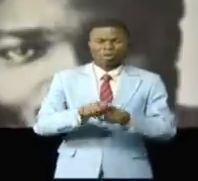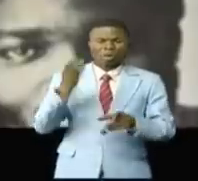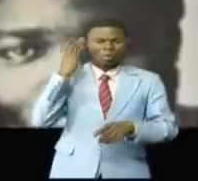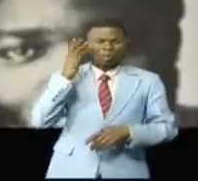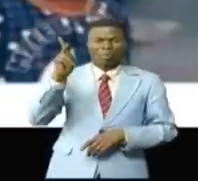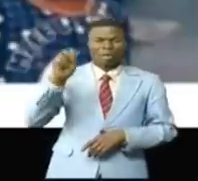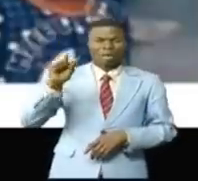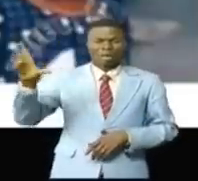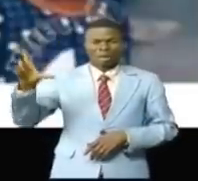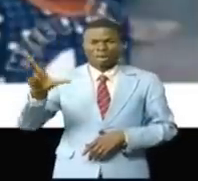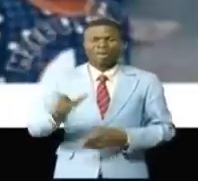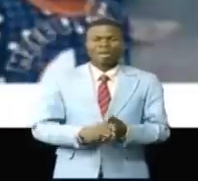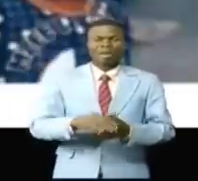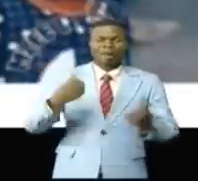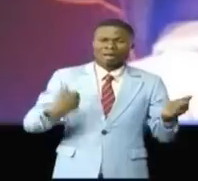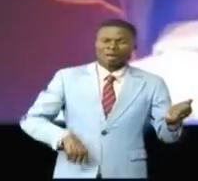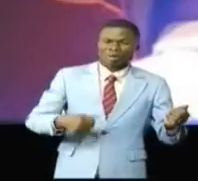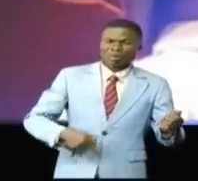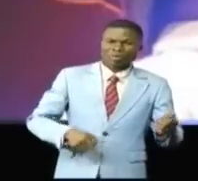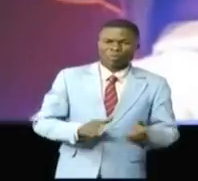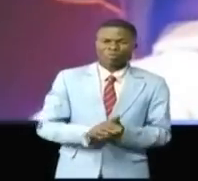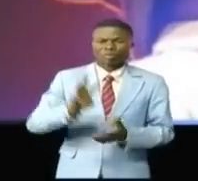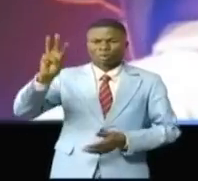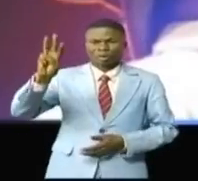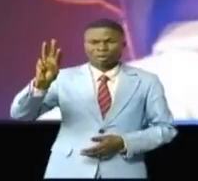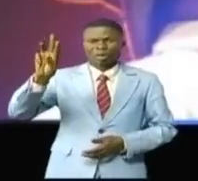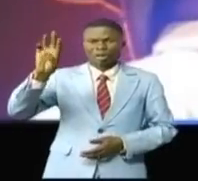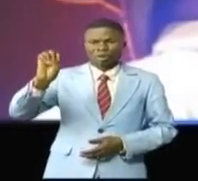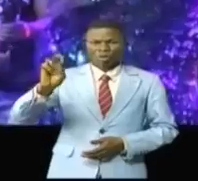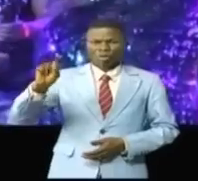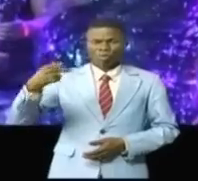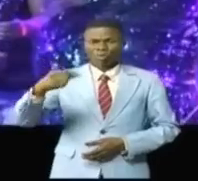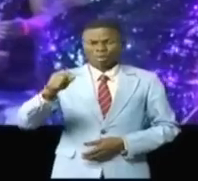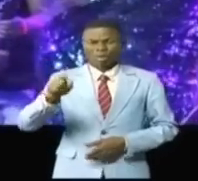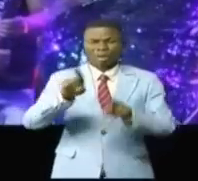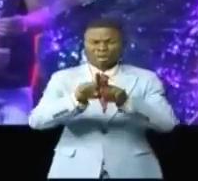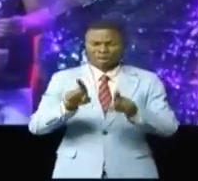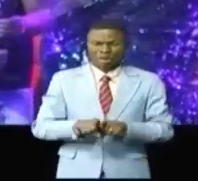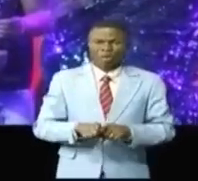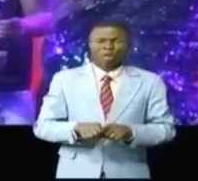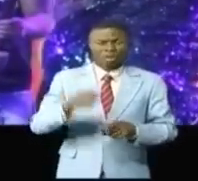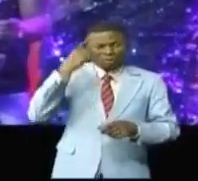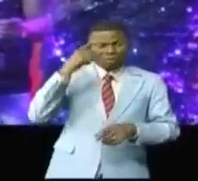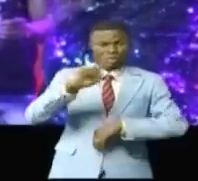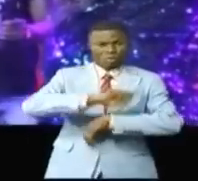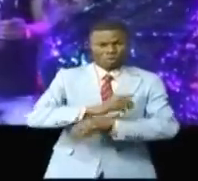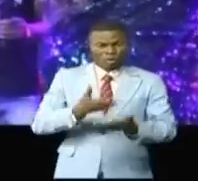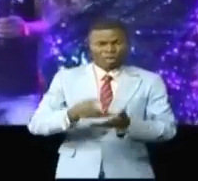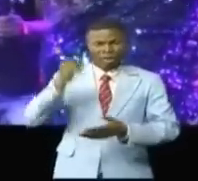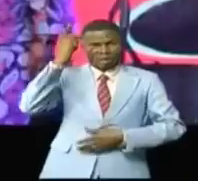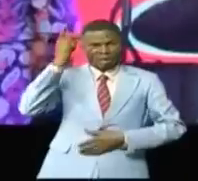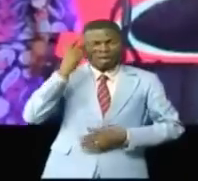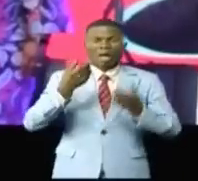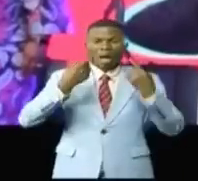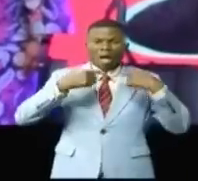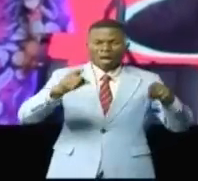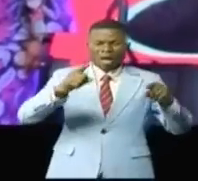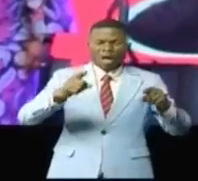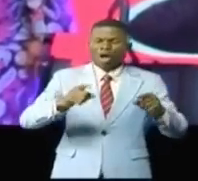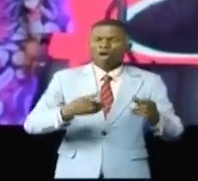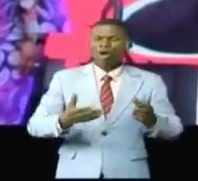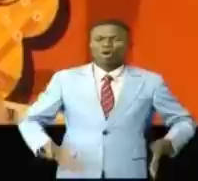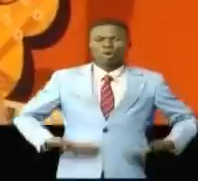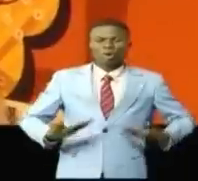Franco, Wendo Kolossoy, sont gravés dans les annales de la rumba. À cette occasion, Kinshasa a lancé avec FAST